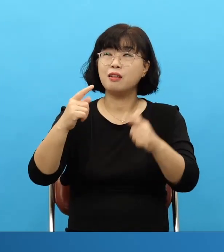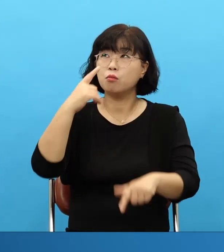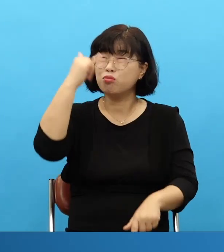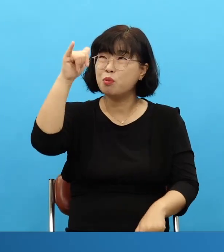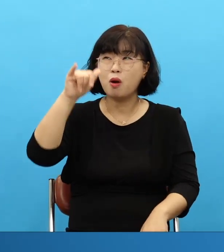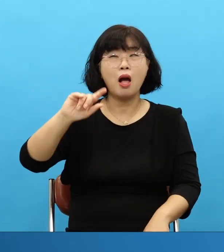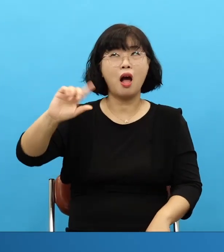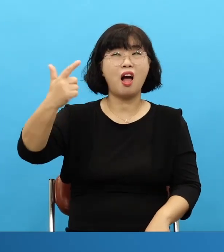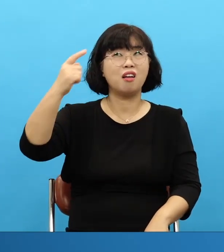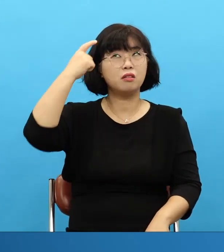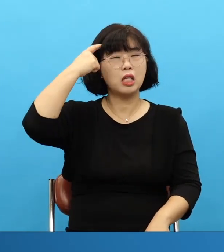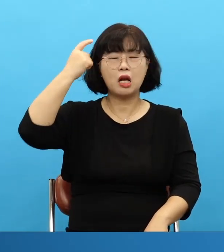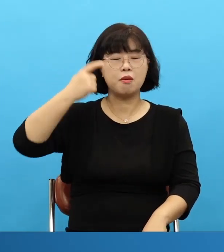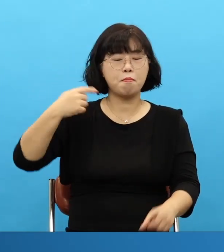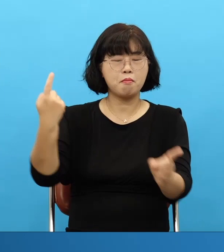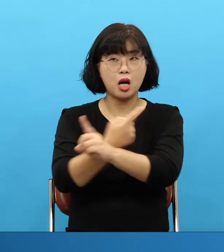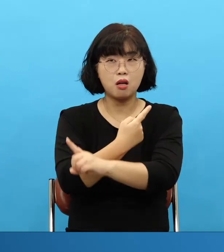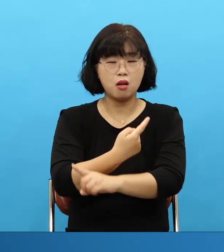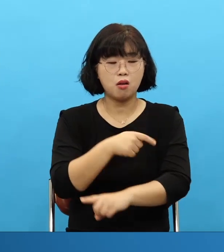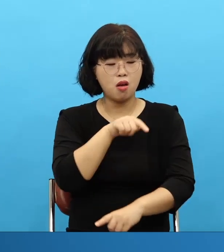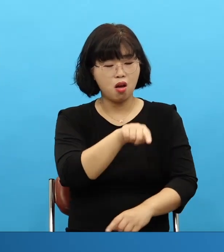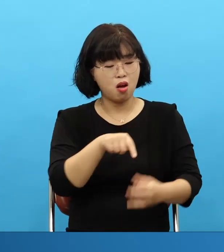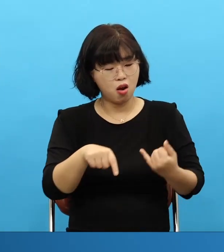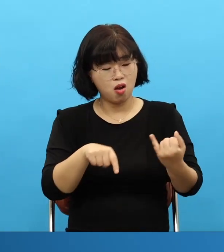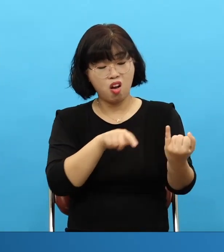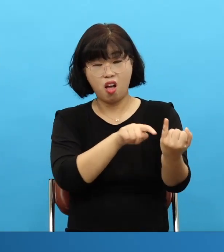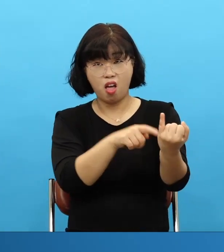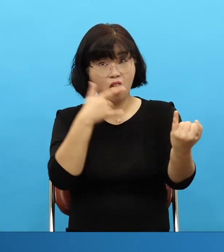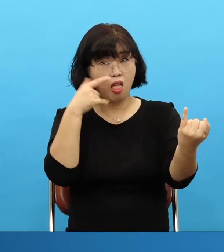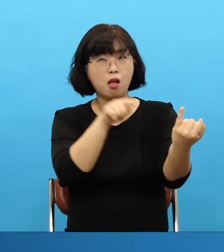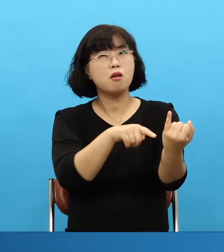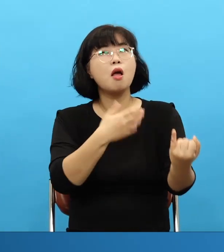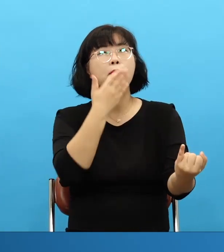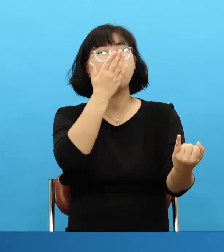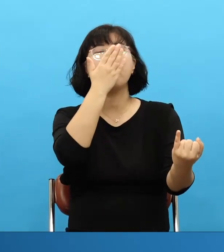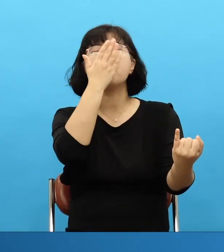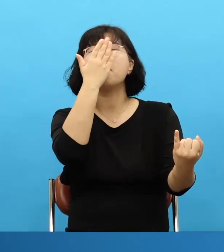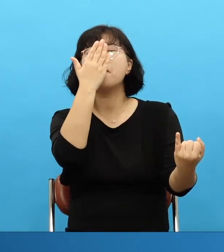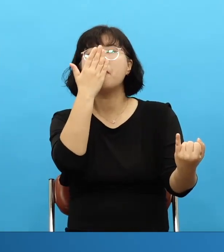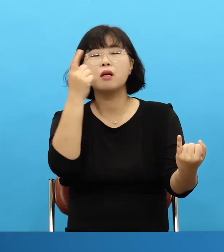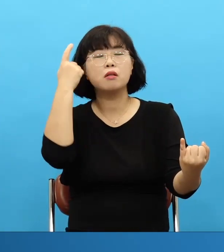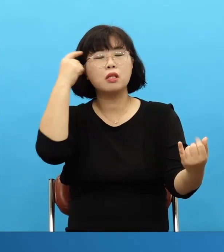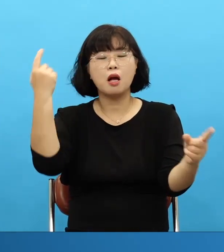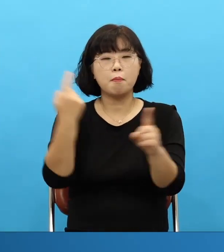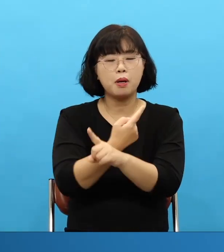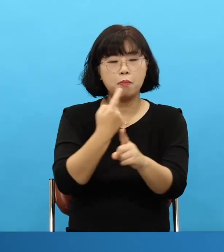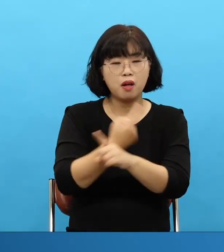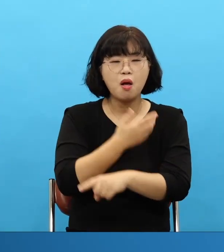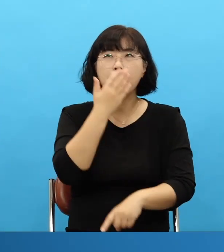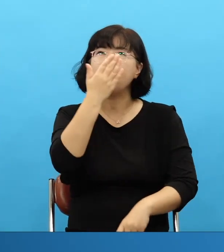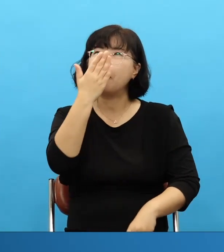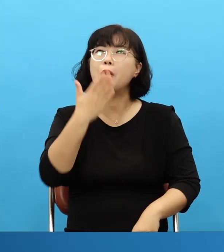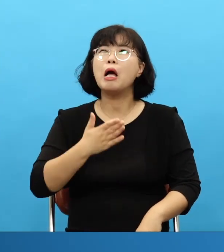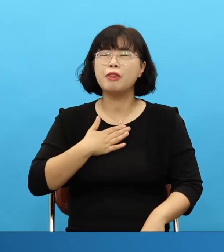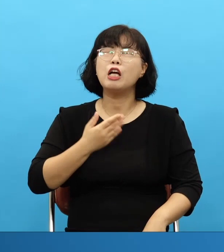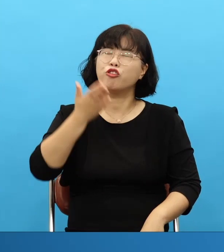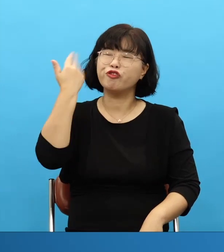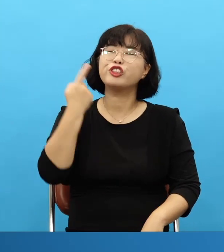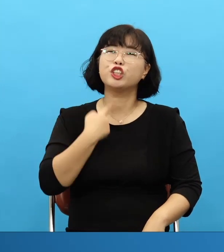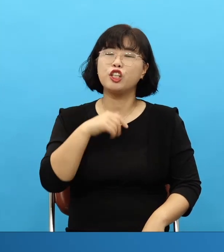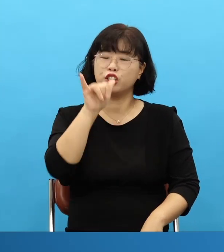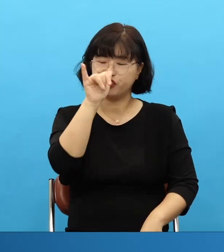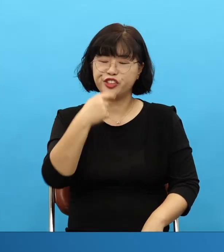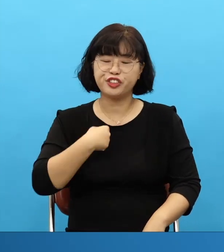거예요. Because with the power of God, it can work." 이런 선입견이요, 어마어마한 거를 이 차이를 내고 길을 다르게 만들어요. And